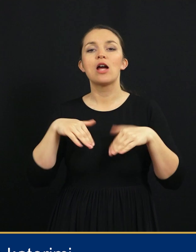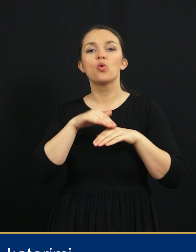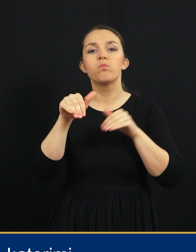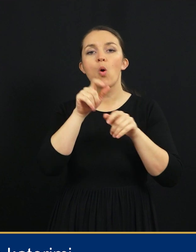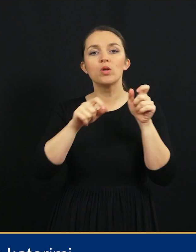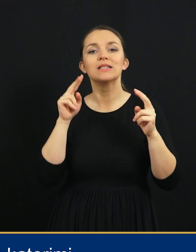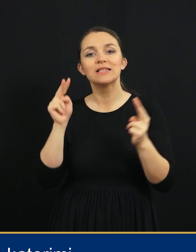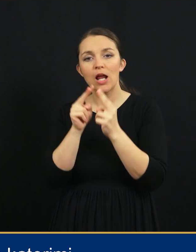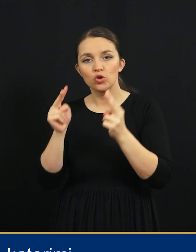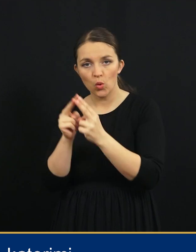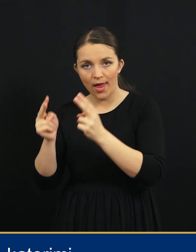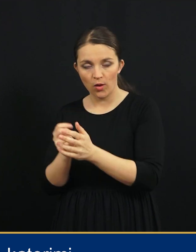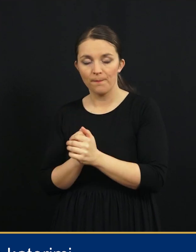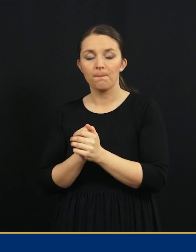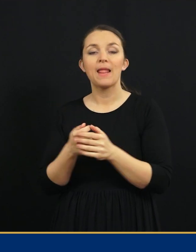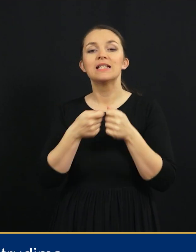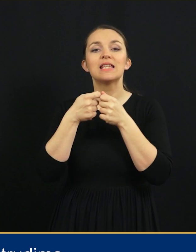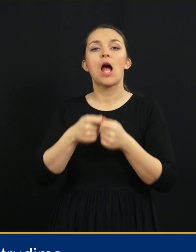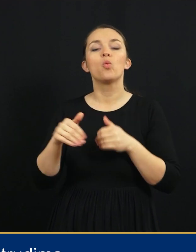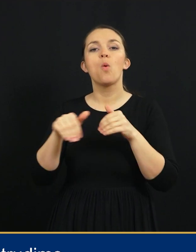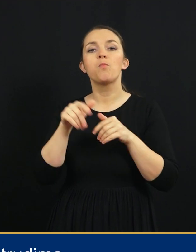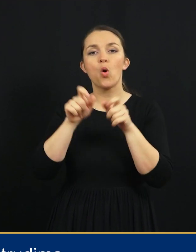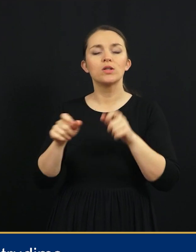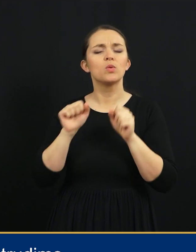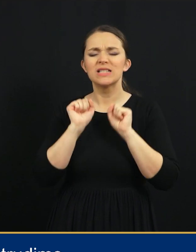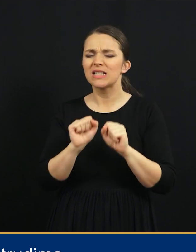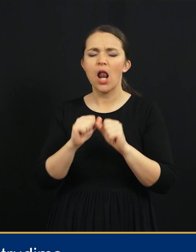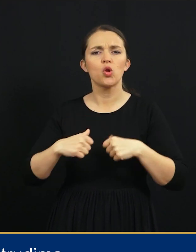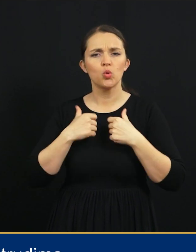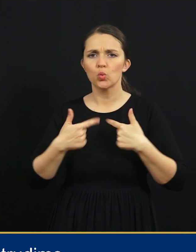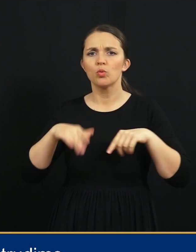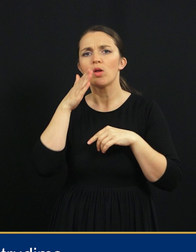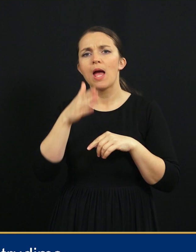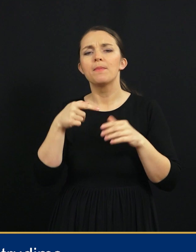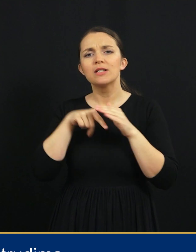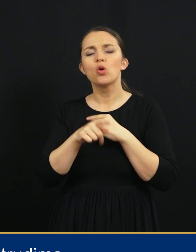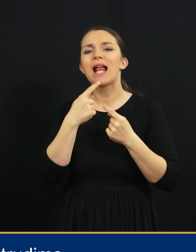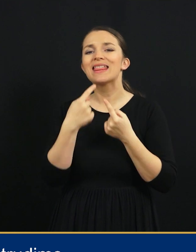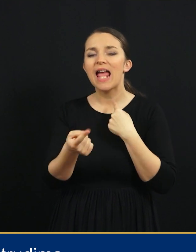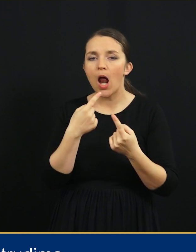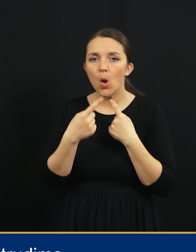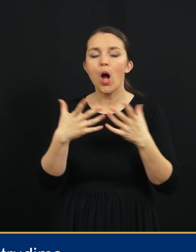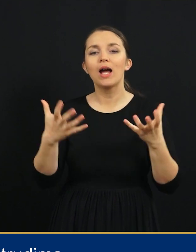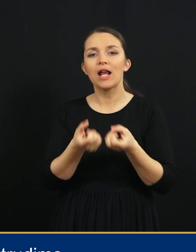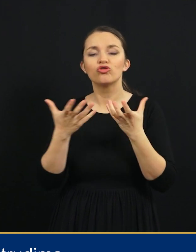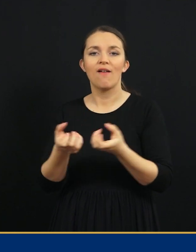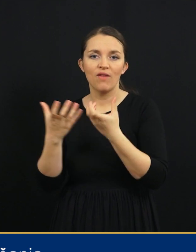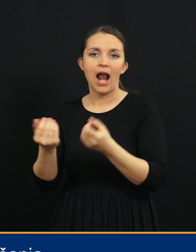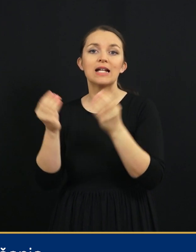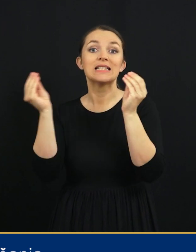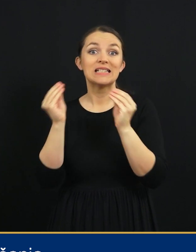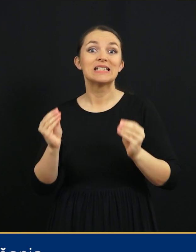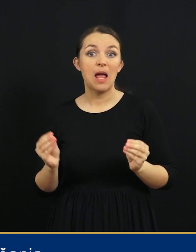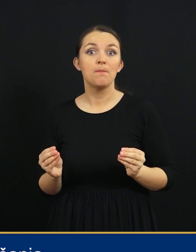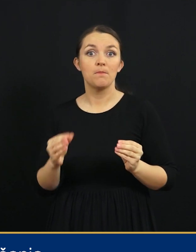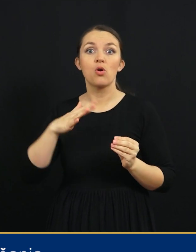naši upokojenci in upokojenke. V Sindikatu upokojencev se ves čas trudimo, da bi v okviru dialoga reševali na